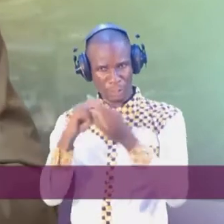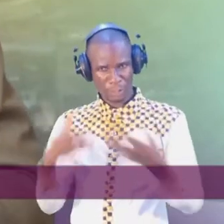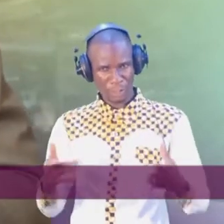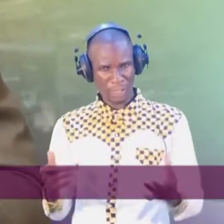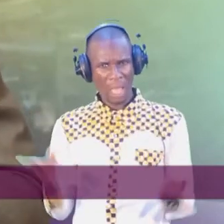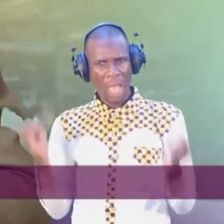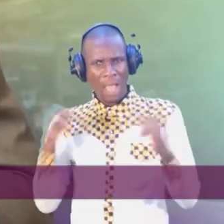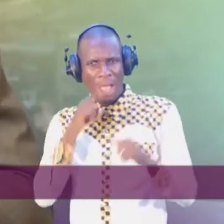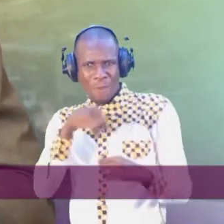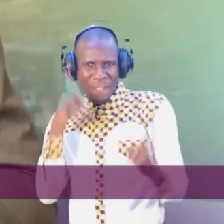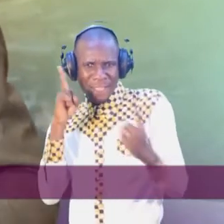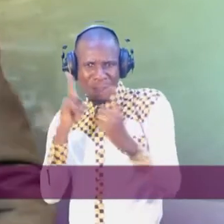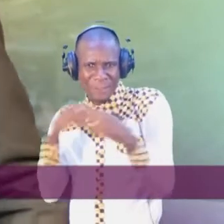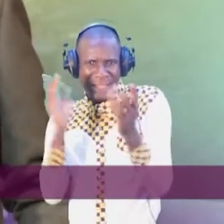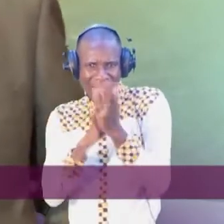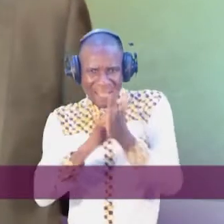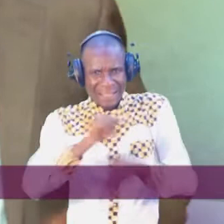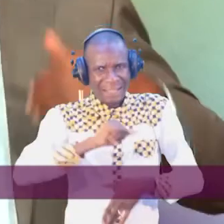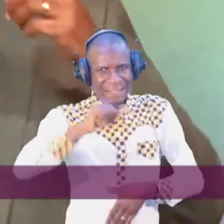nazalaki kolakisa na kelasi ya katikati.